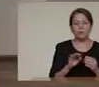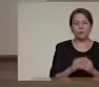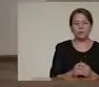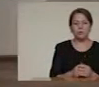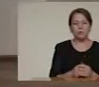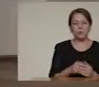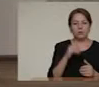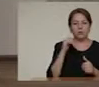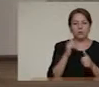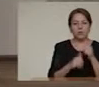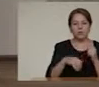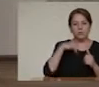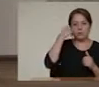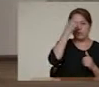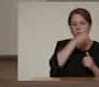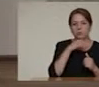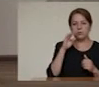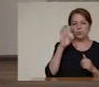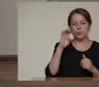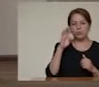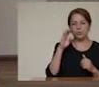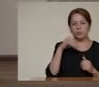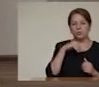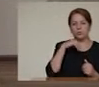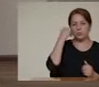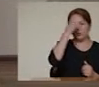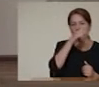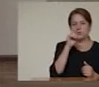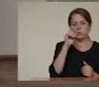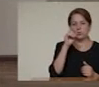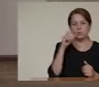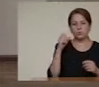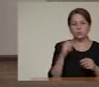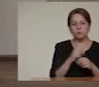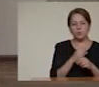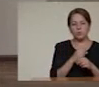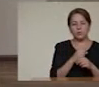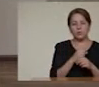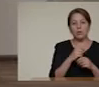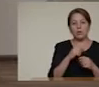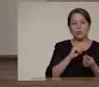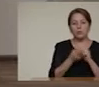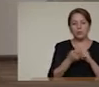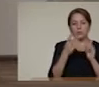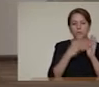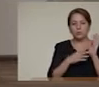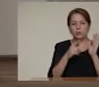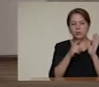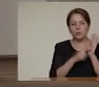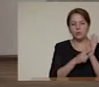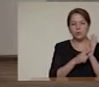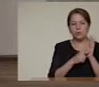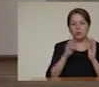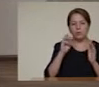natijada har yili, ya'ni 400 yilda 100 marta o'rniga 97 marta 29 kun, ya'ni